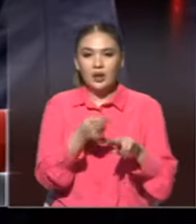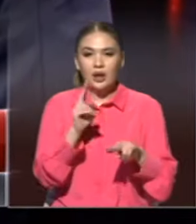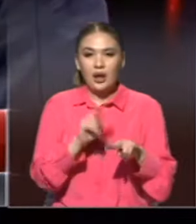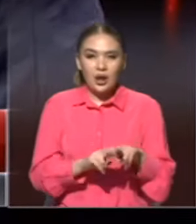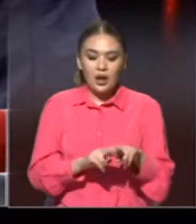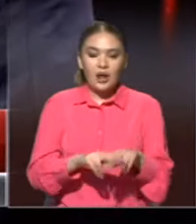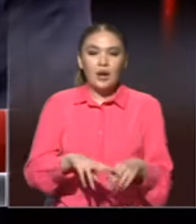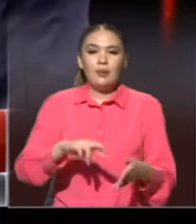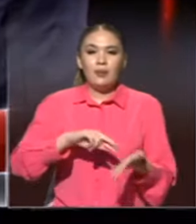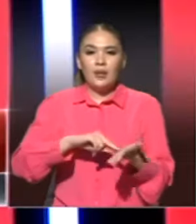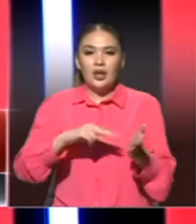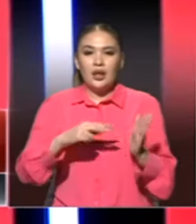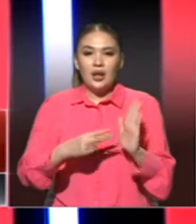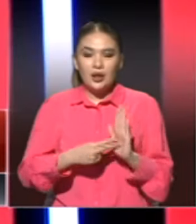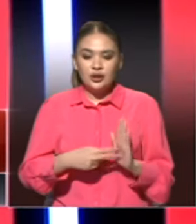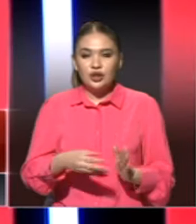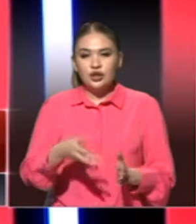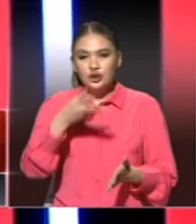учебный план дейміз ғой,